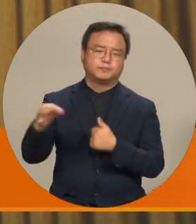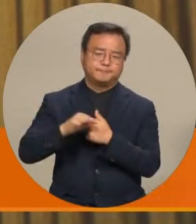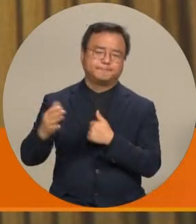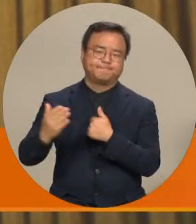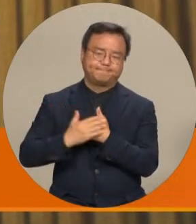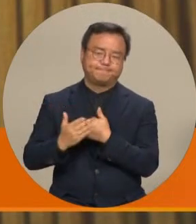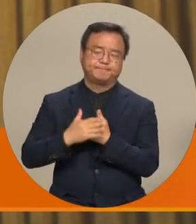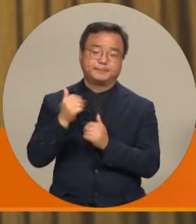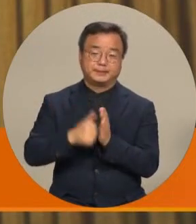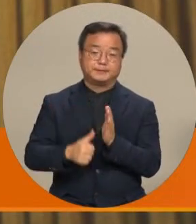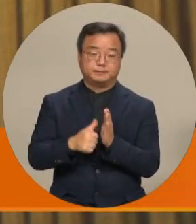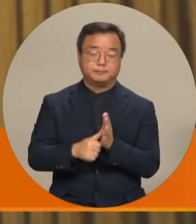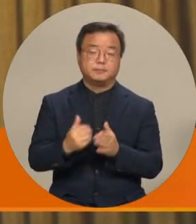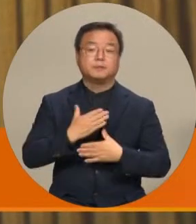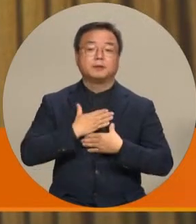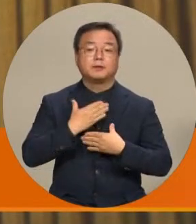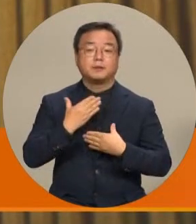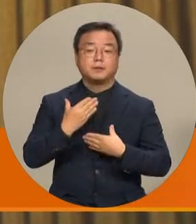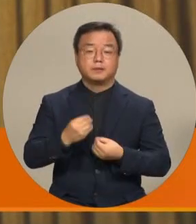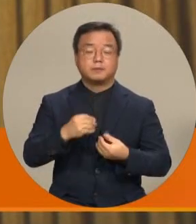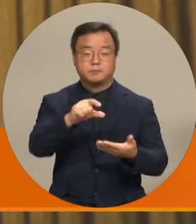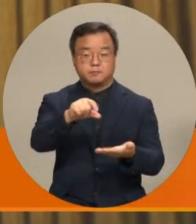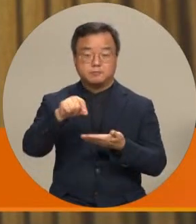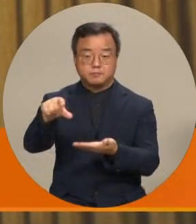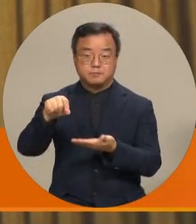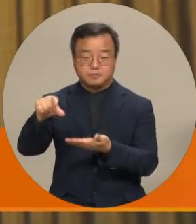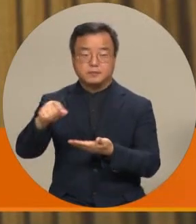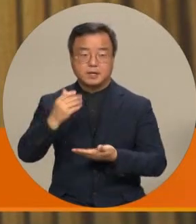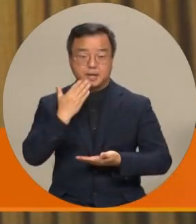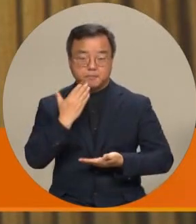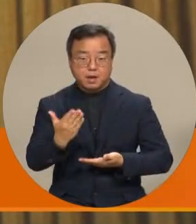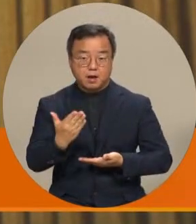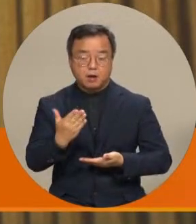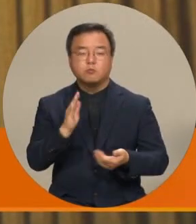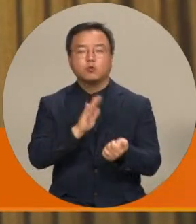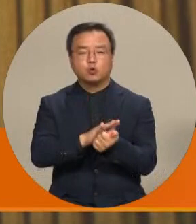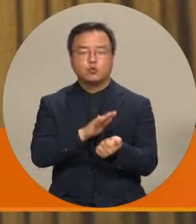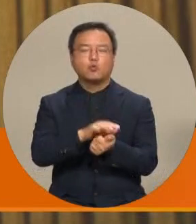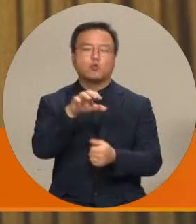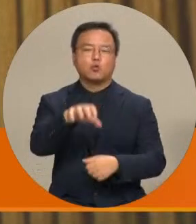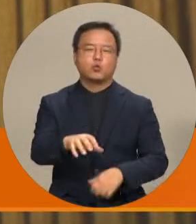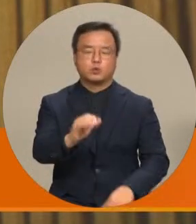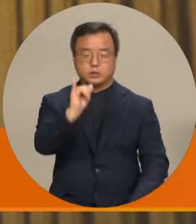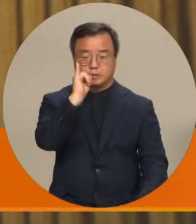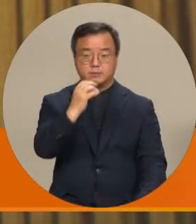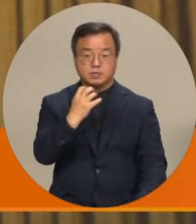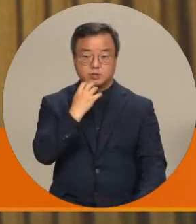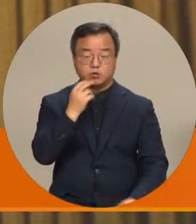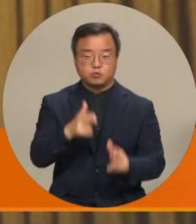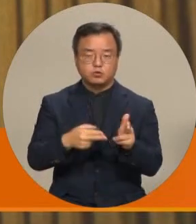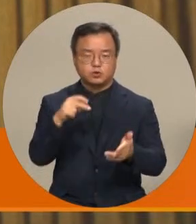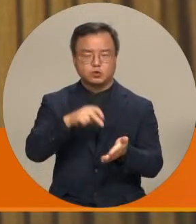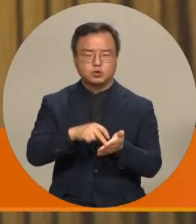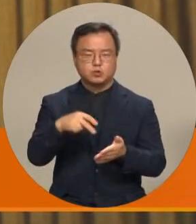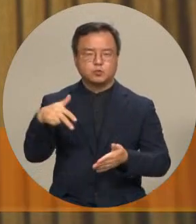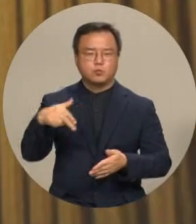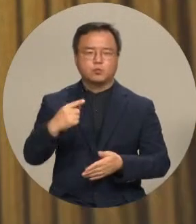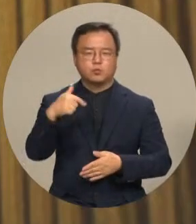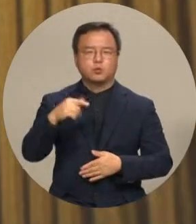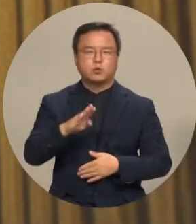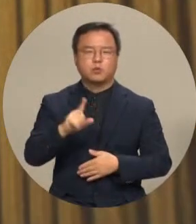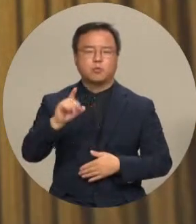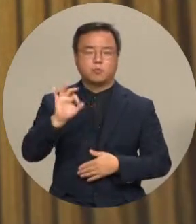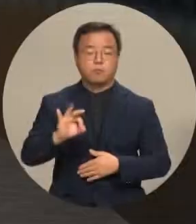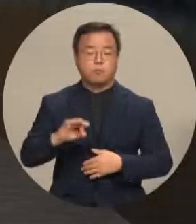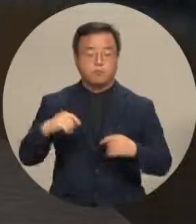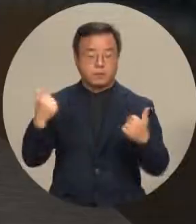편리하고 든든하게 챙겨갈 수 있도록 도움을 주는 곳이 생겼다고 합니다 서울역 쪽방 상담소에 전익형 실장과